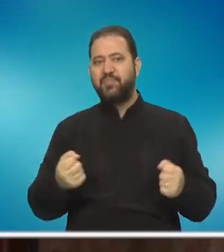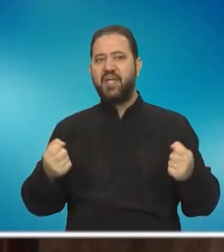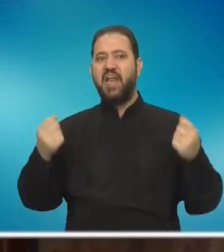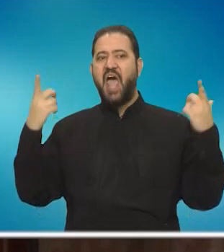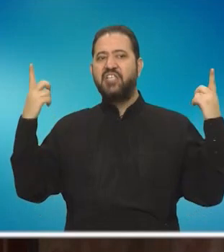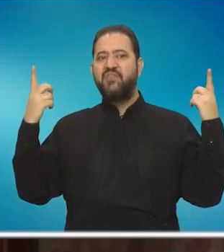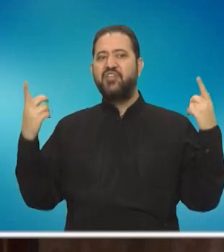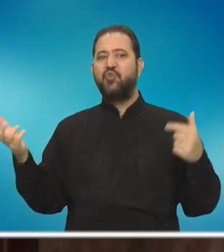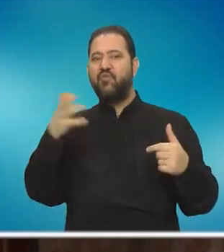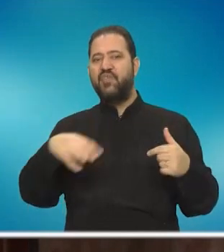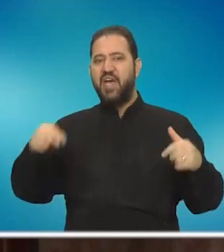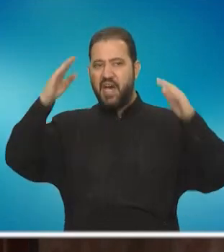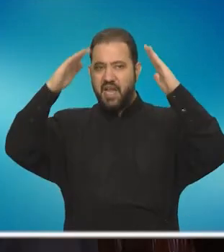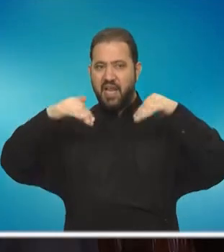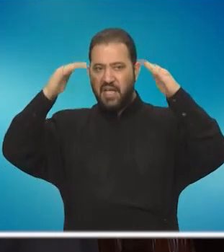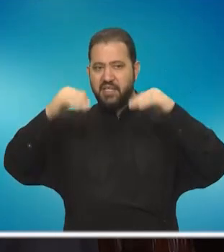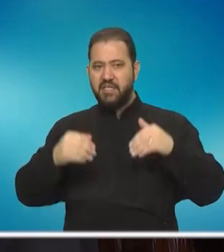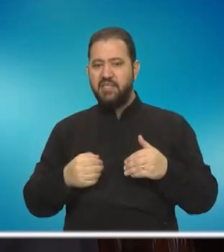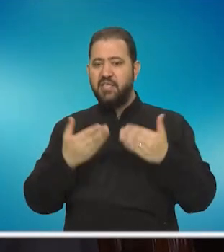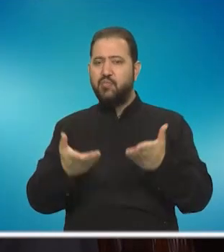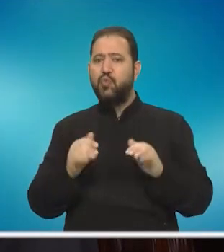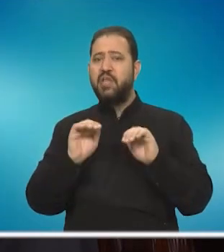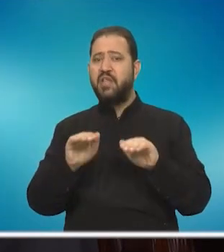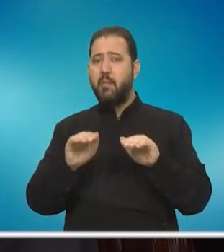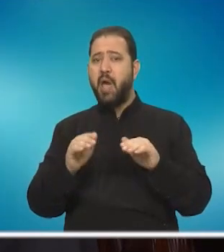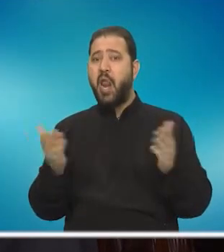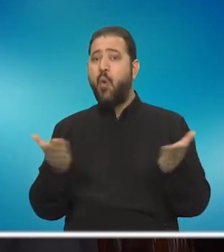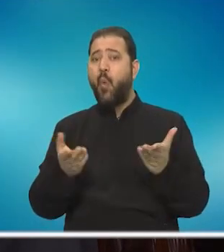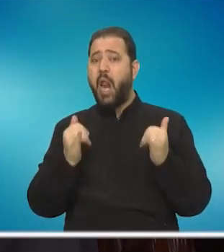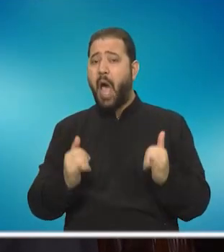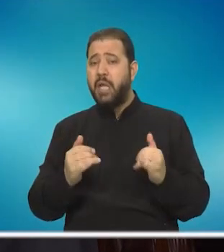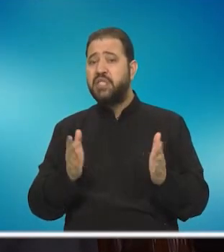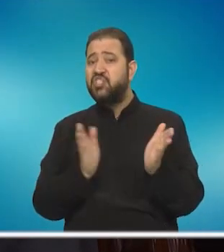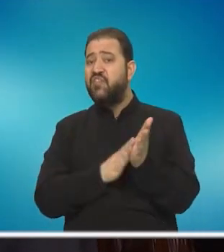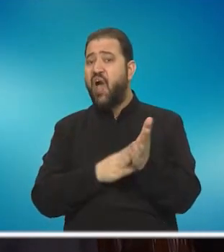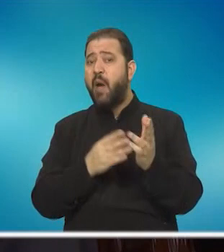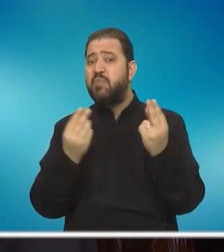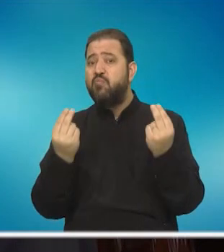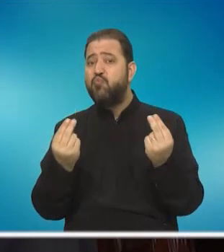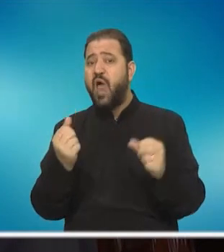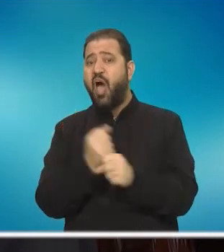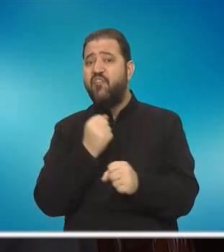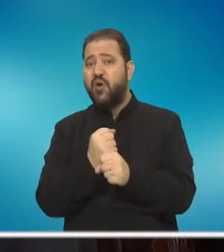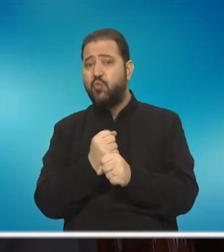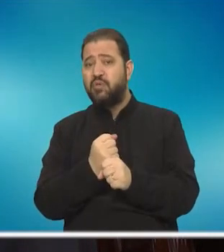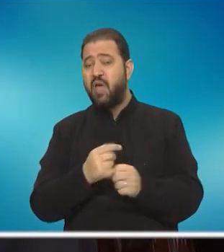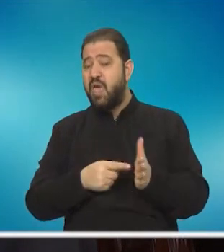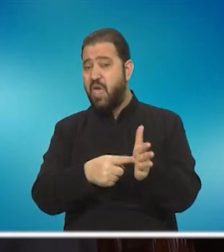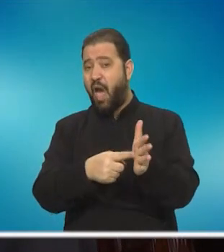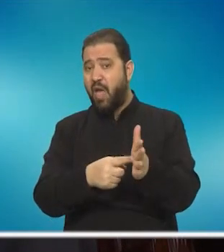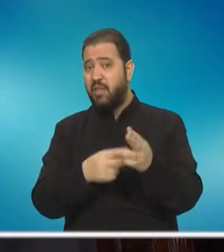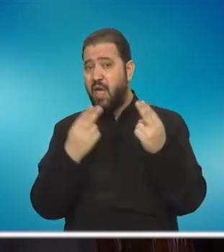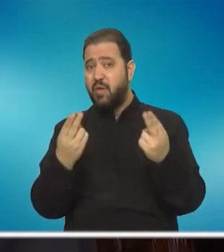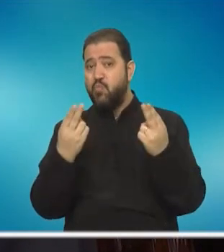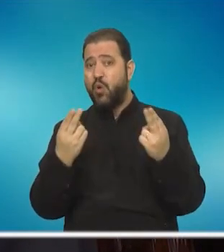la finalul fiecărei zi să-și pună această întrebare. Oare astăzi ce faptă bună am făcut? Deci, iată rolul important